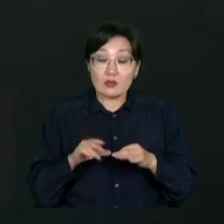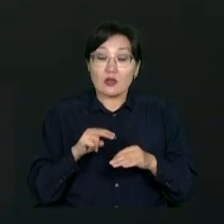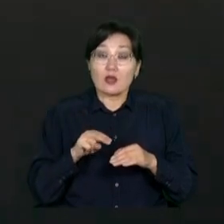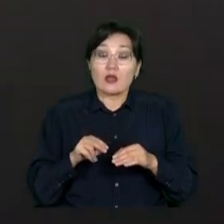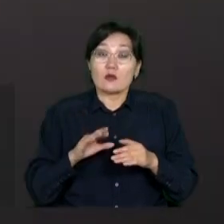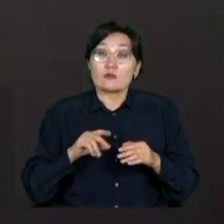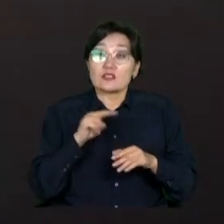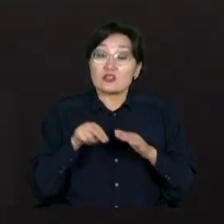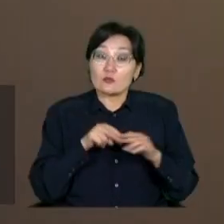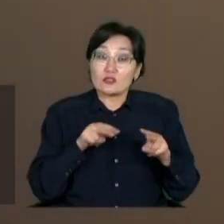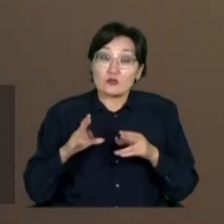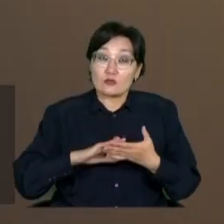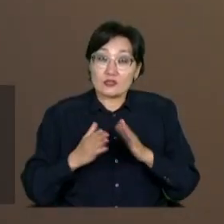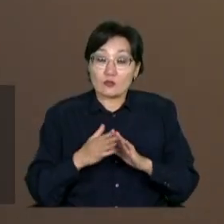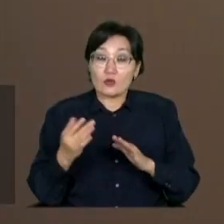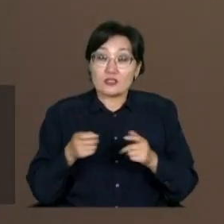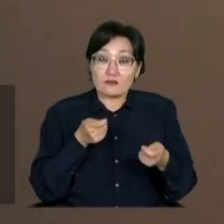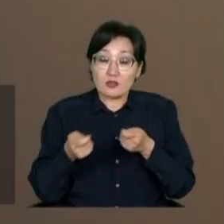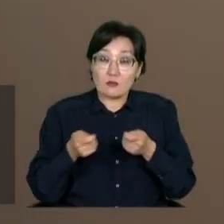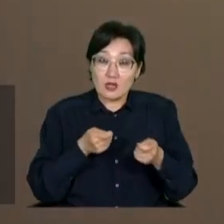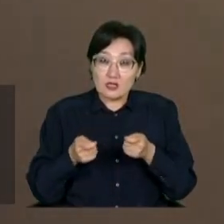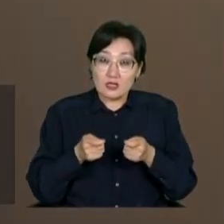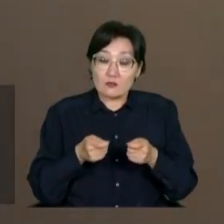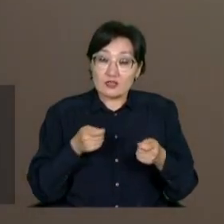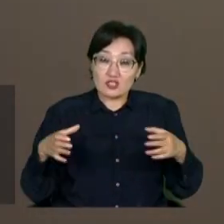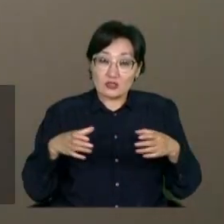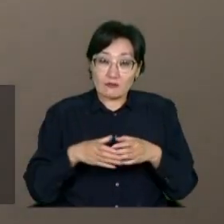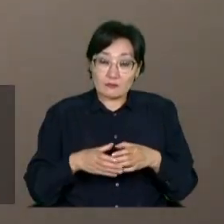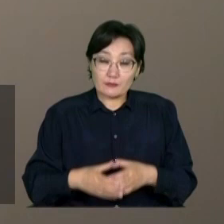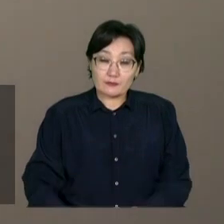ситуацию на контроле. Он возглавляет оперативный